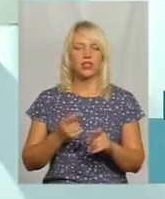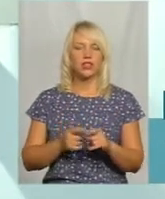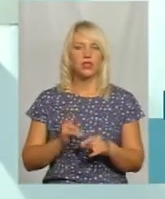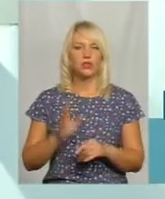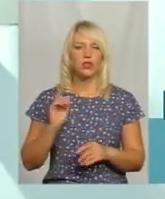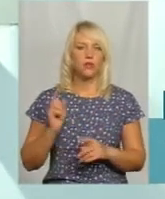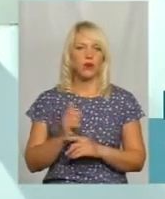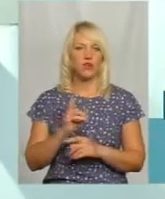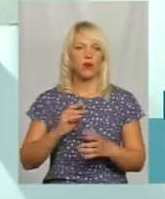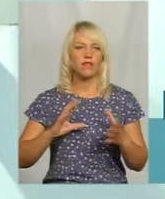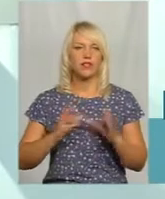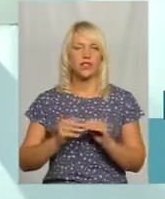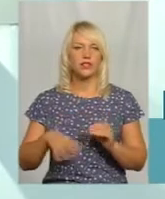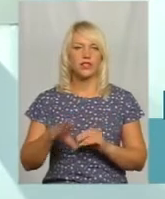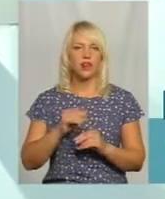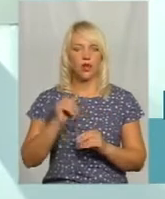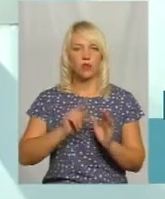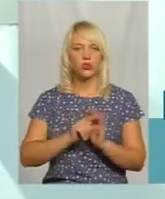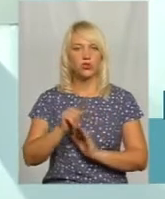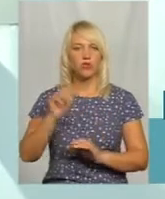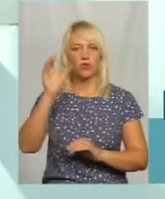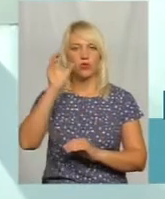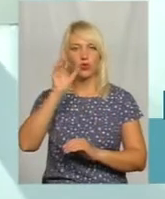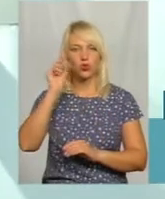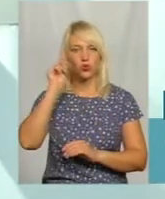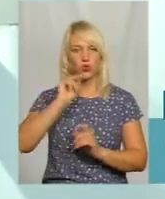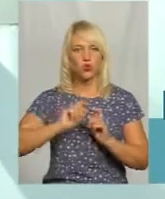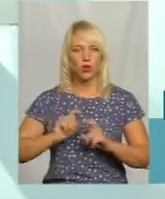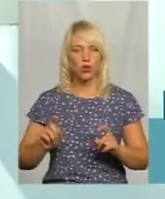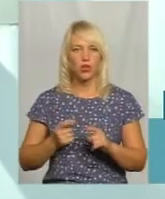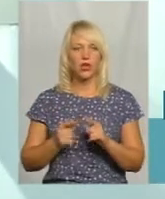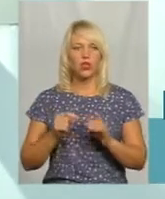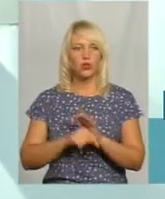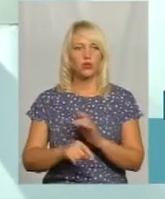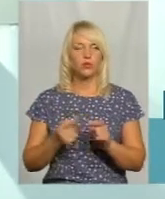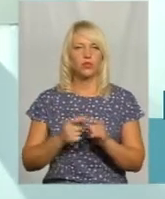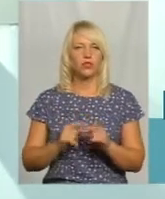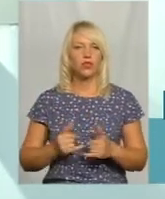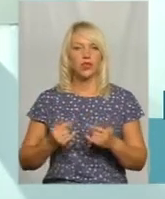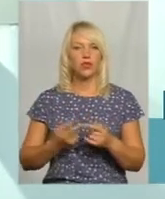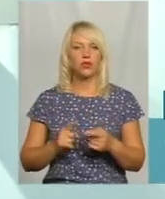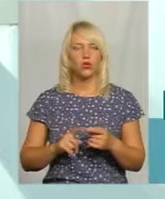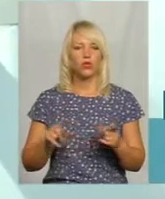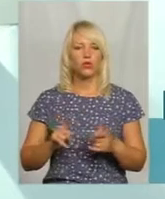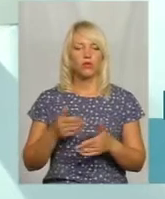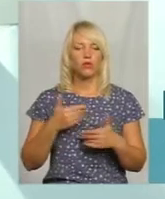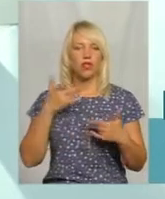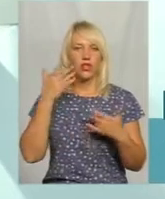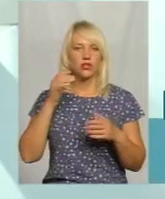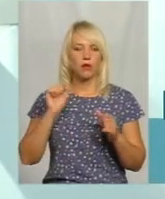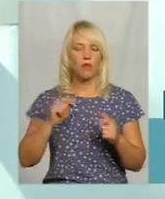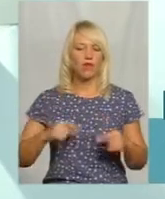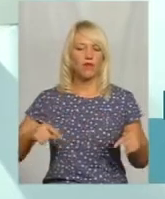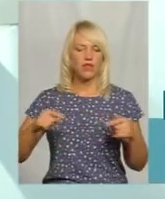першими, а взагалі всієї початкової школи. Тобто це, напевно, для того, щоб ми легше могли визначити